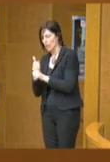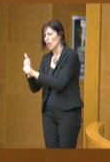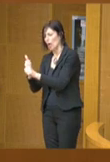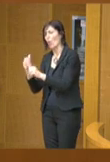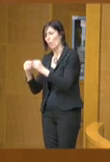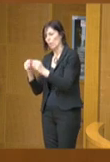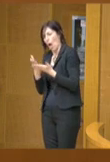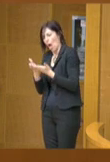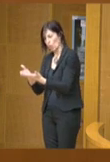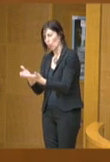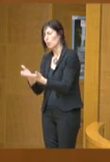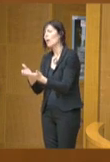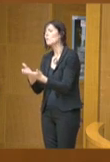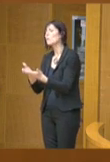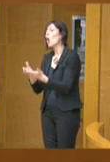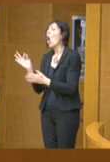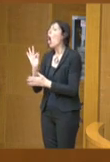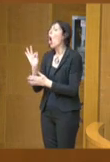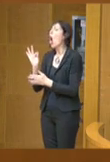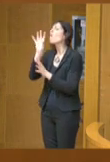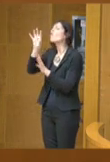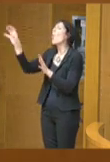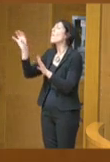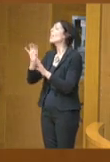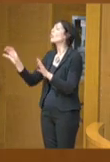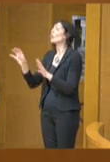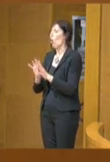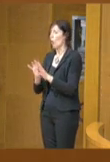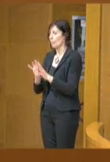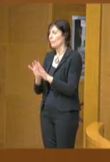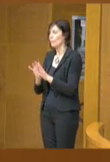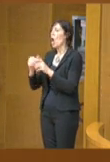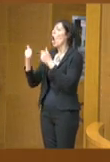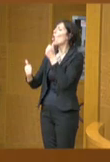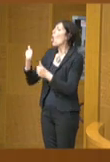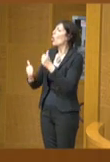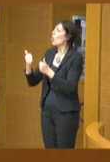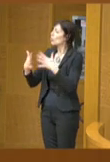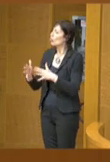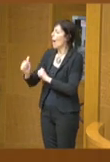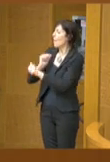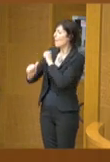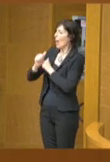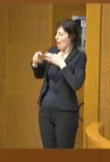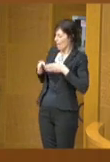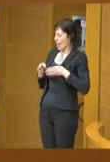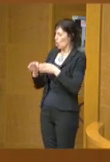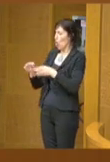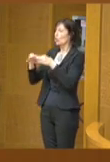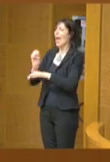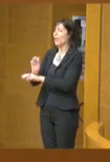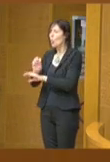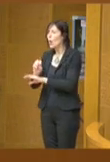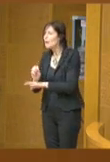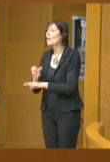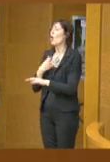realizzazione, o di un fumetto. Il concorso è preceduto da un percorso formativo educativo con